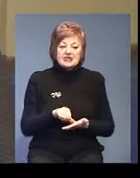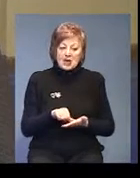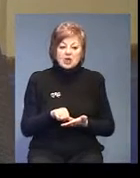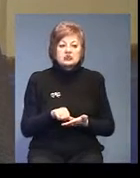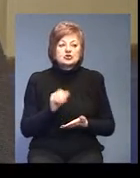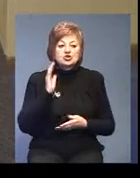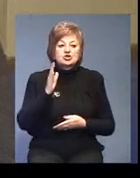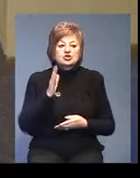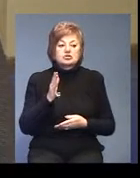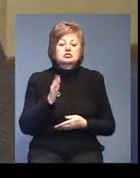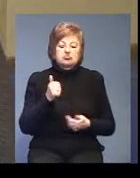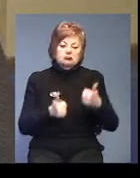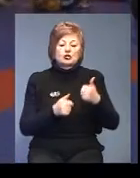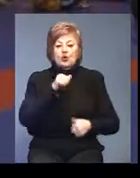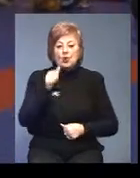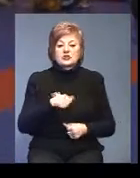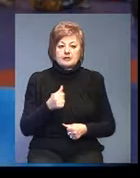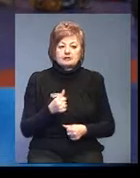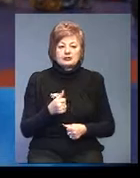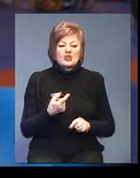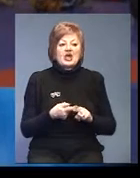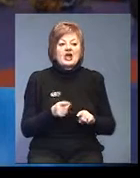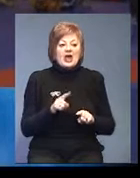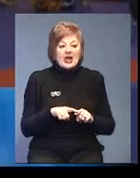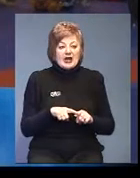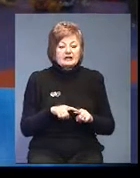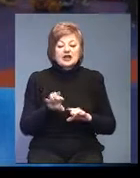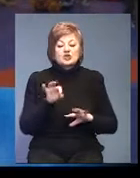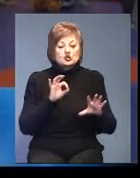таким насыщенным спортивным годом. Этот сбор несет в себе,